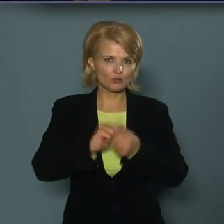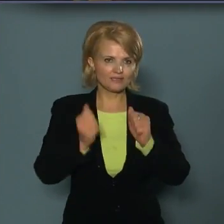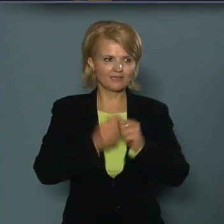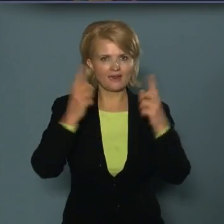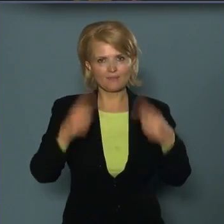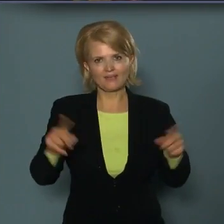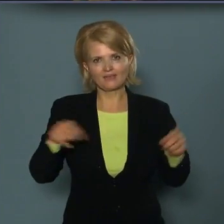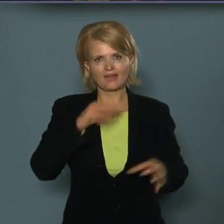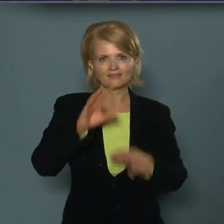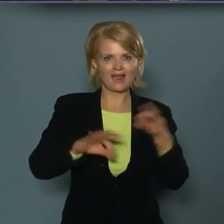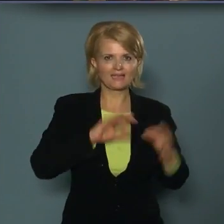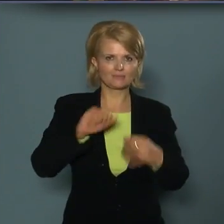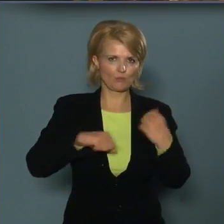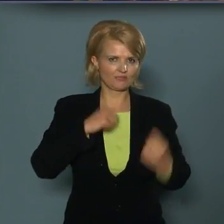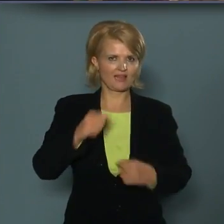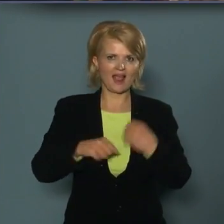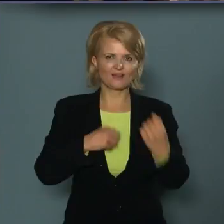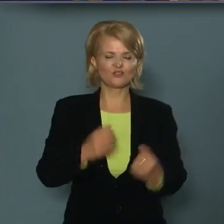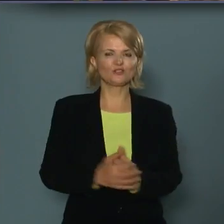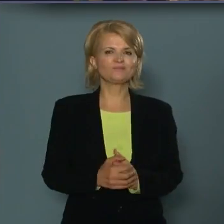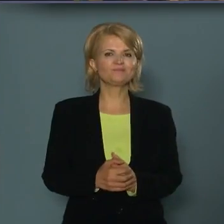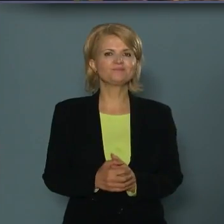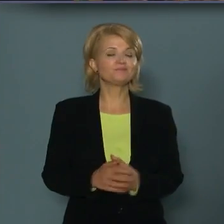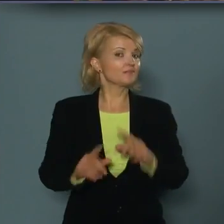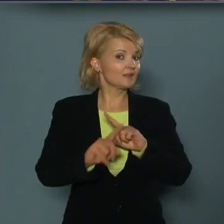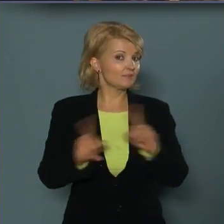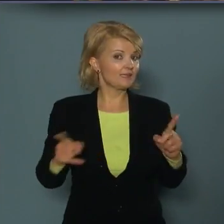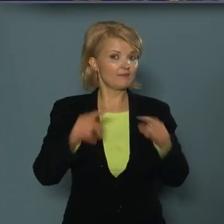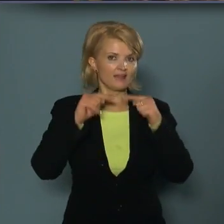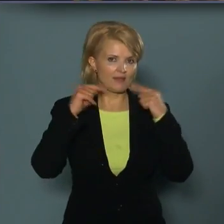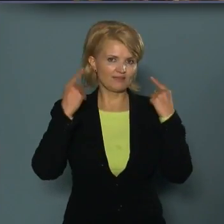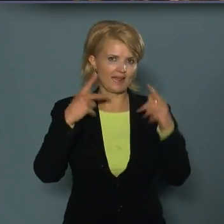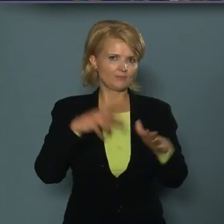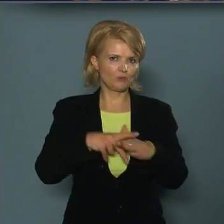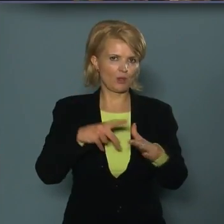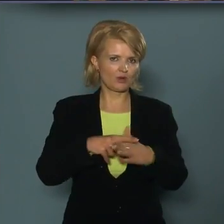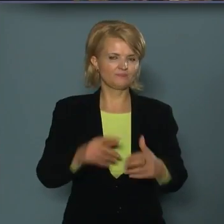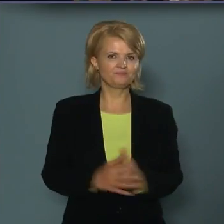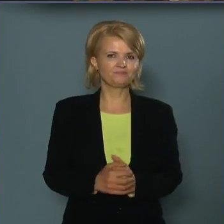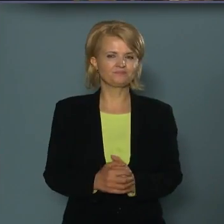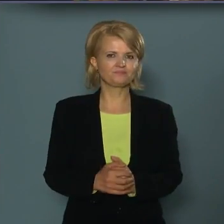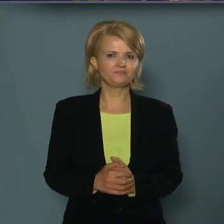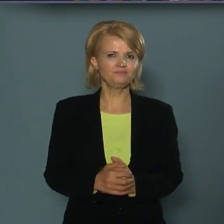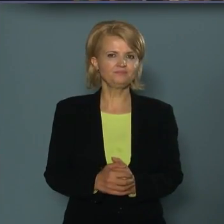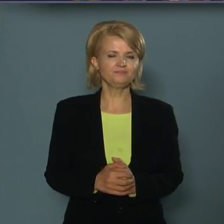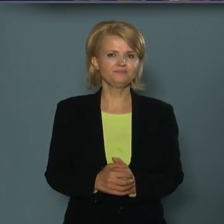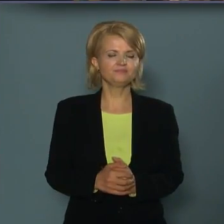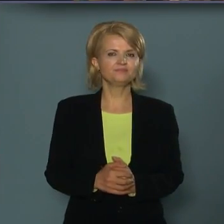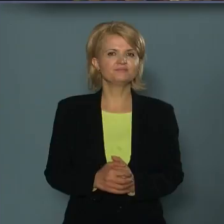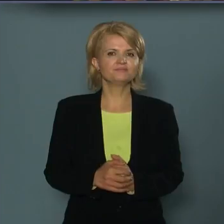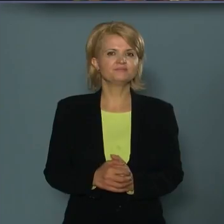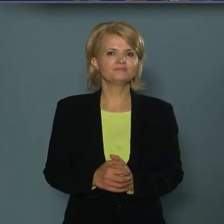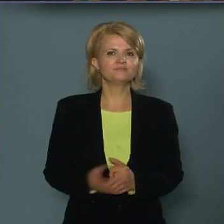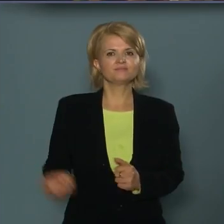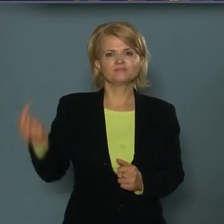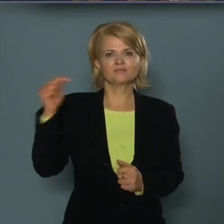történelemmel, énekkel, tánccal, mozgással, mindenféle vidám dolgokkal is fűszerezve.